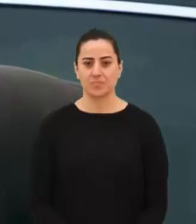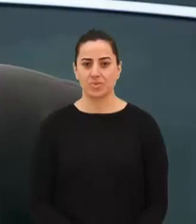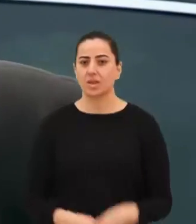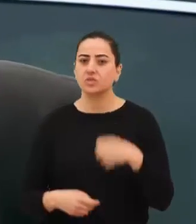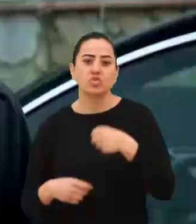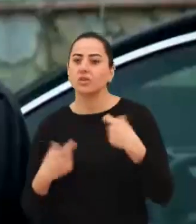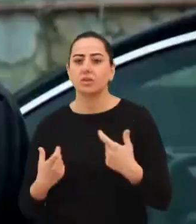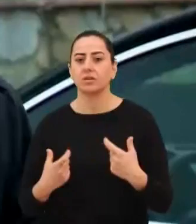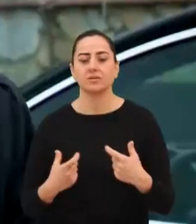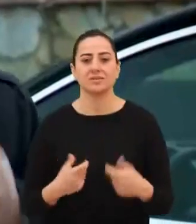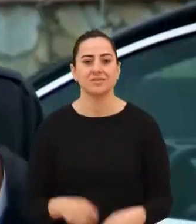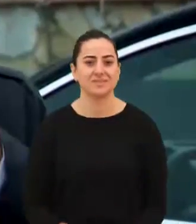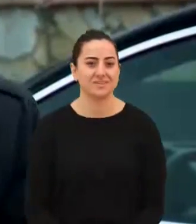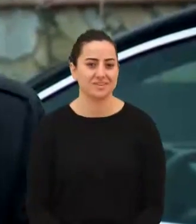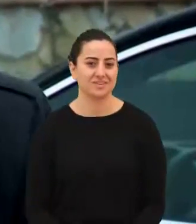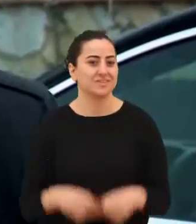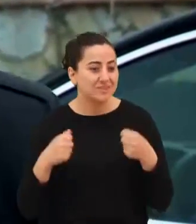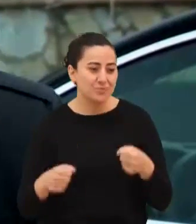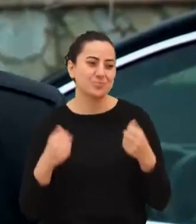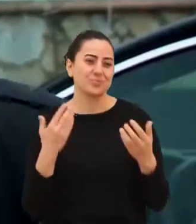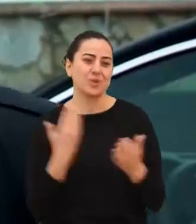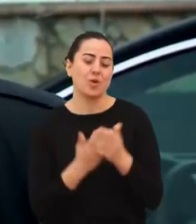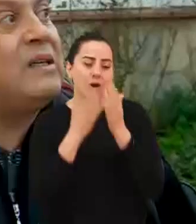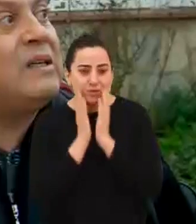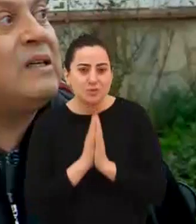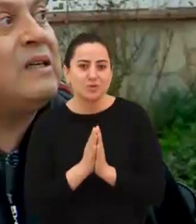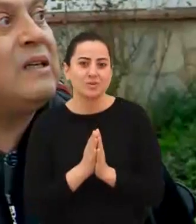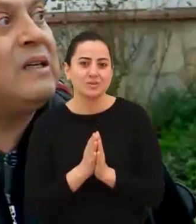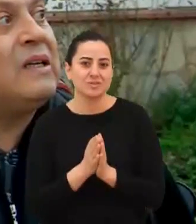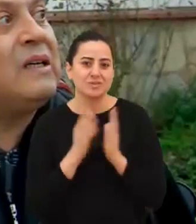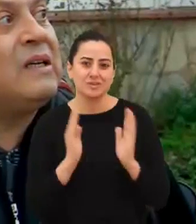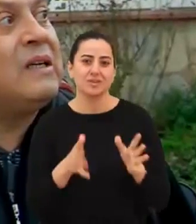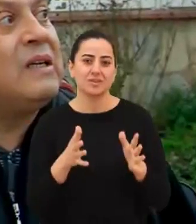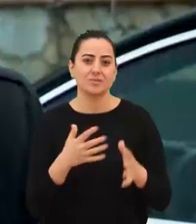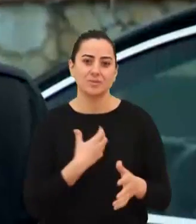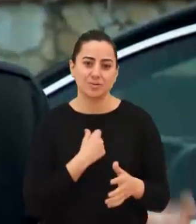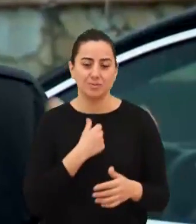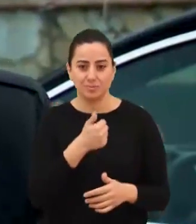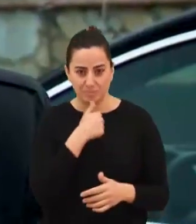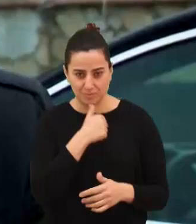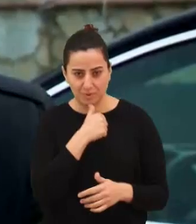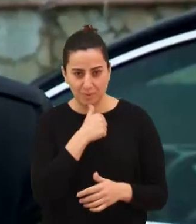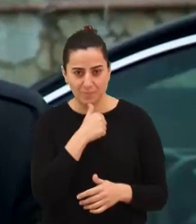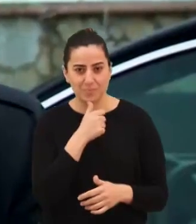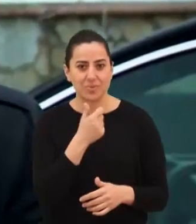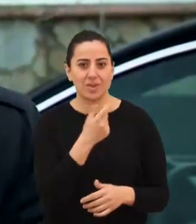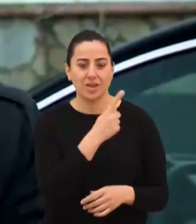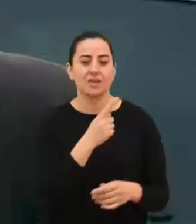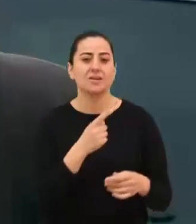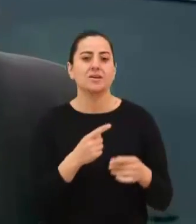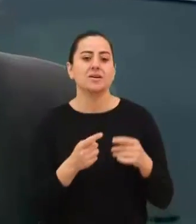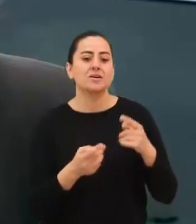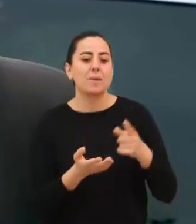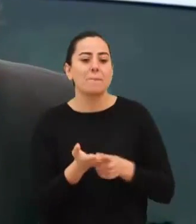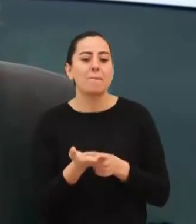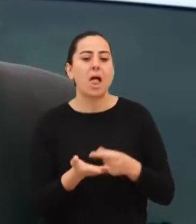Çanta nerede? İşte çanta ya. Şükürler olsun ya. Olacak iş değil babam. Anzer Yaylası'ndan